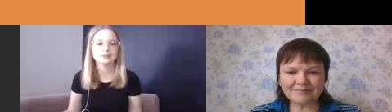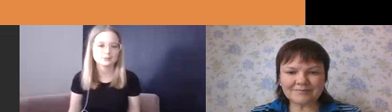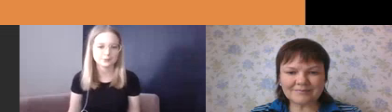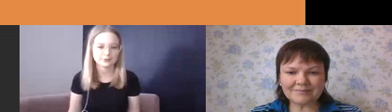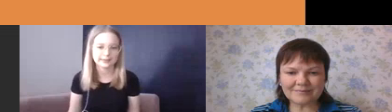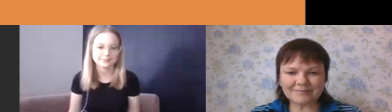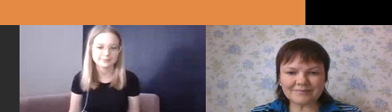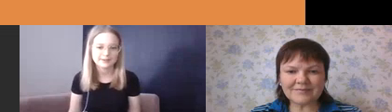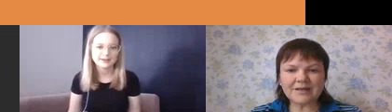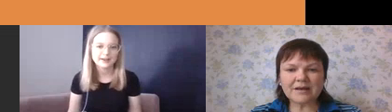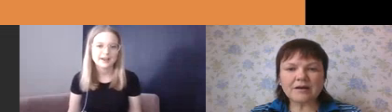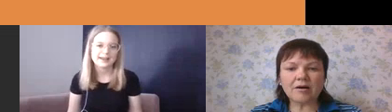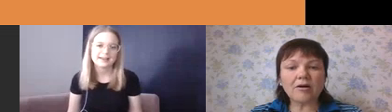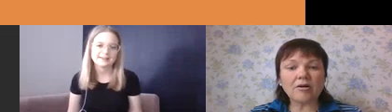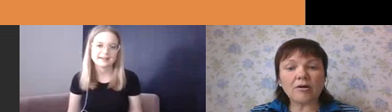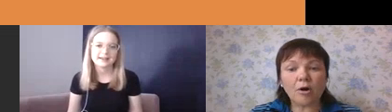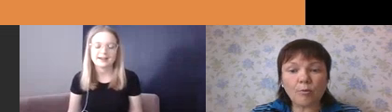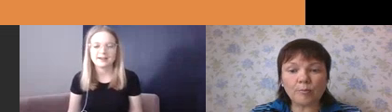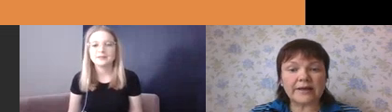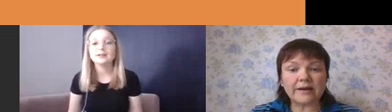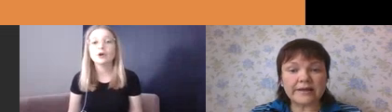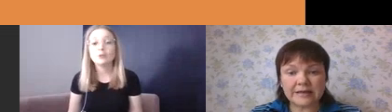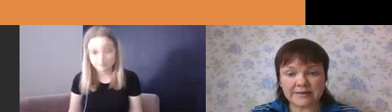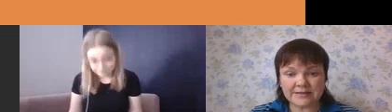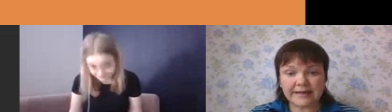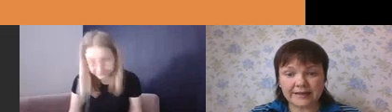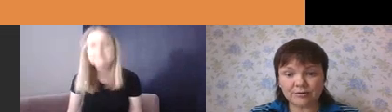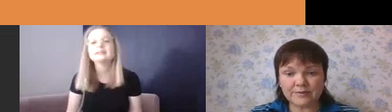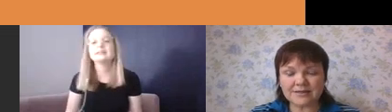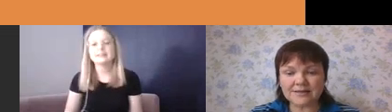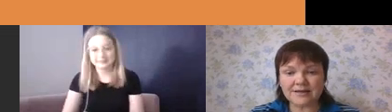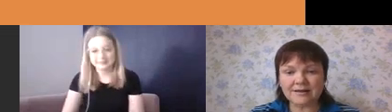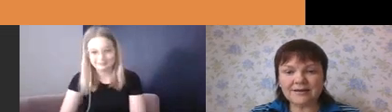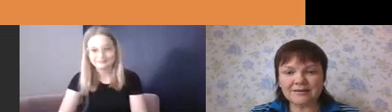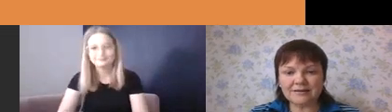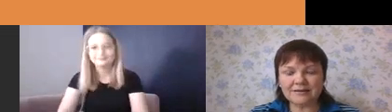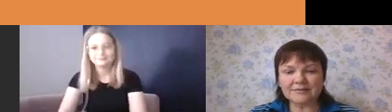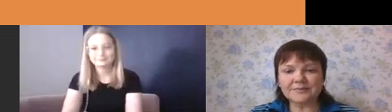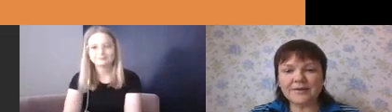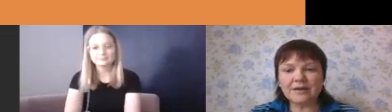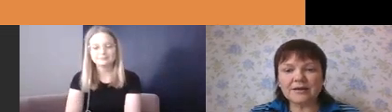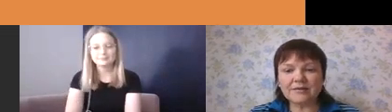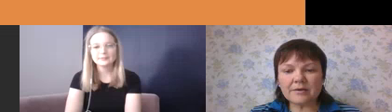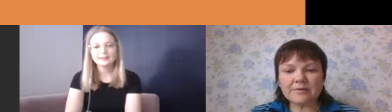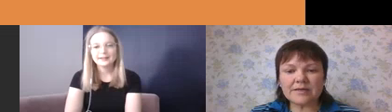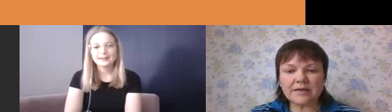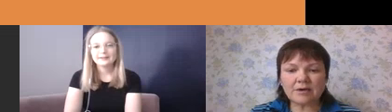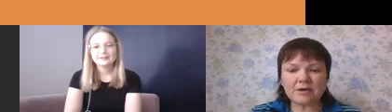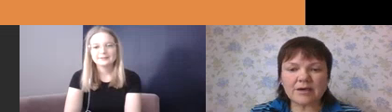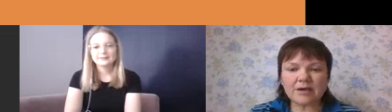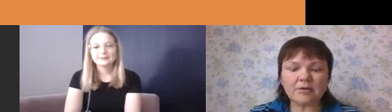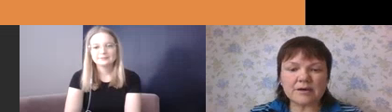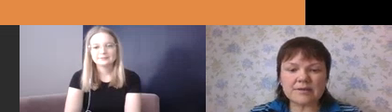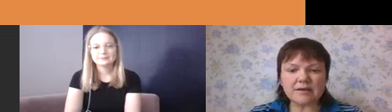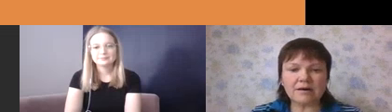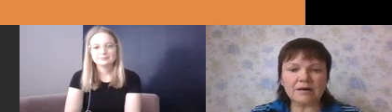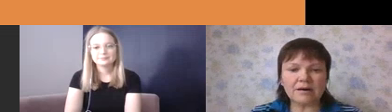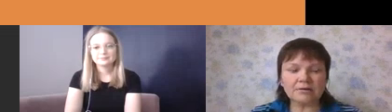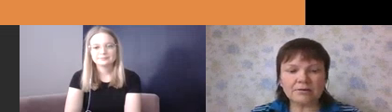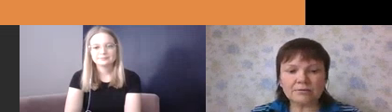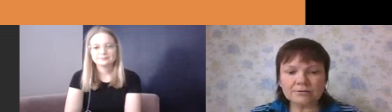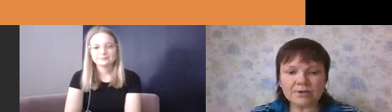siis nagu transporti. Aga kaupade ja inimeste liikumist. Ja ta võib isegi osaline